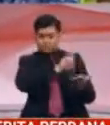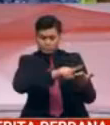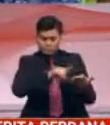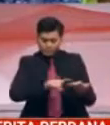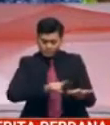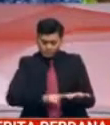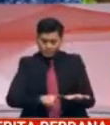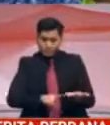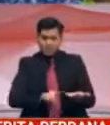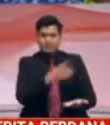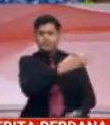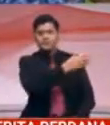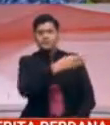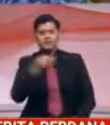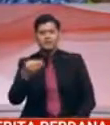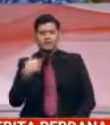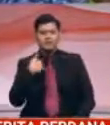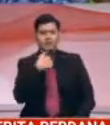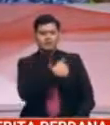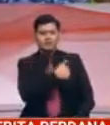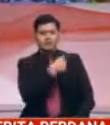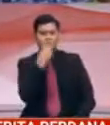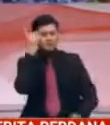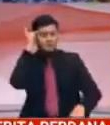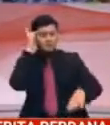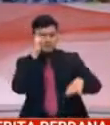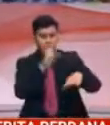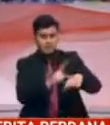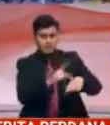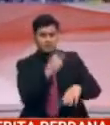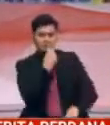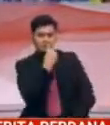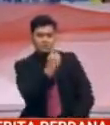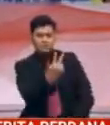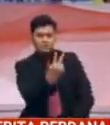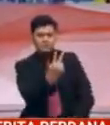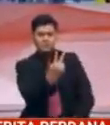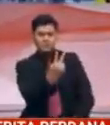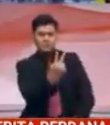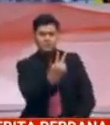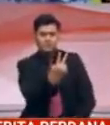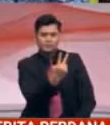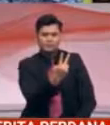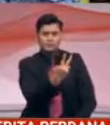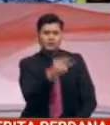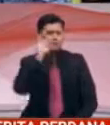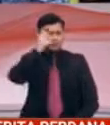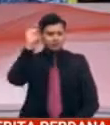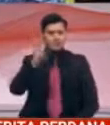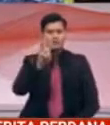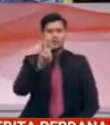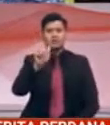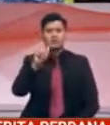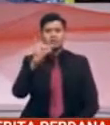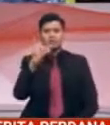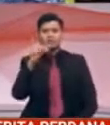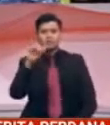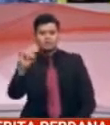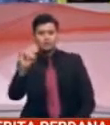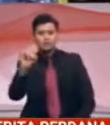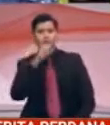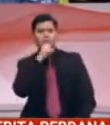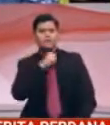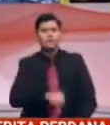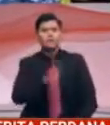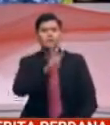namanya ini kita kena pasti sebagai kwa di-banned Bakabon 44 tahun ada kepada